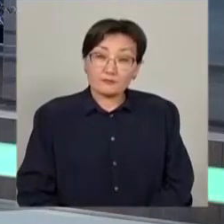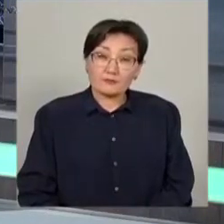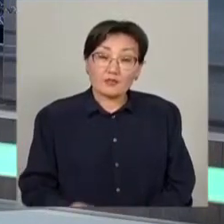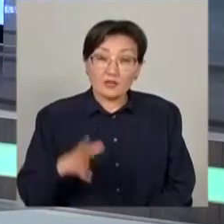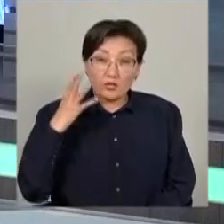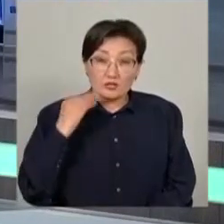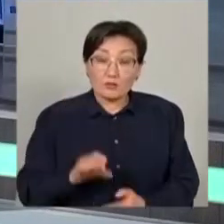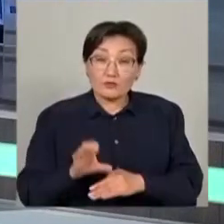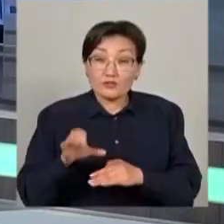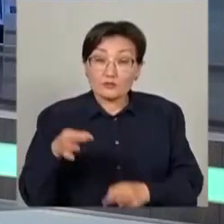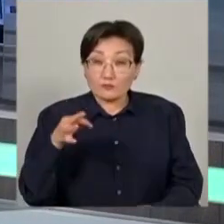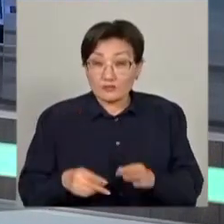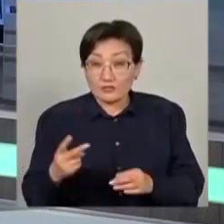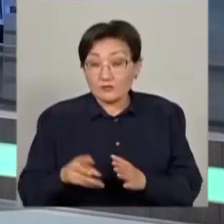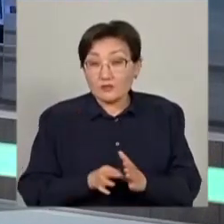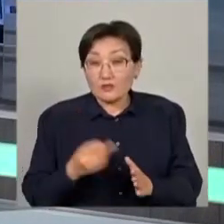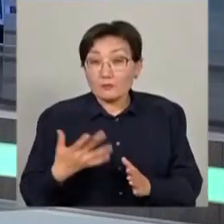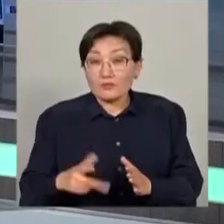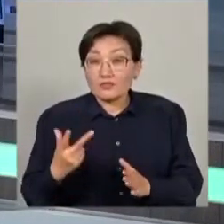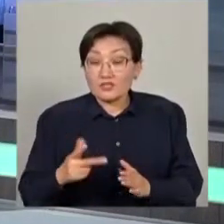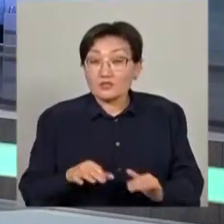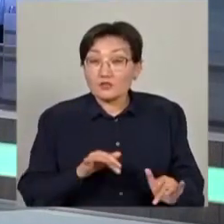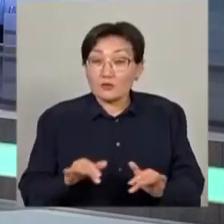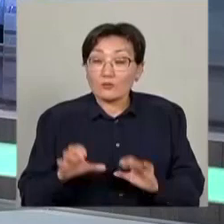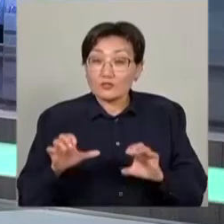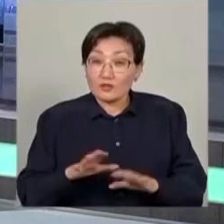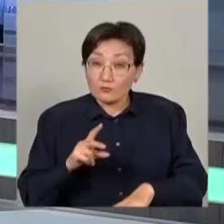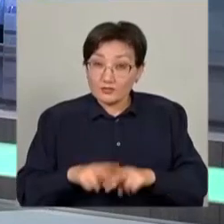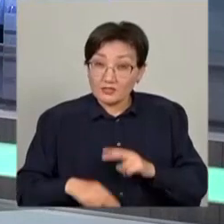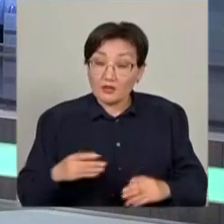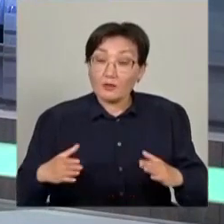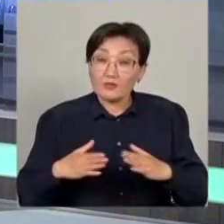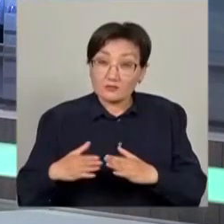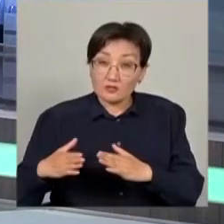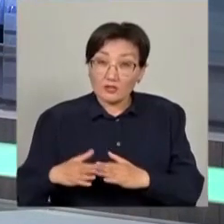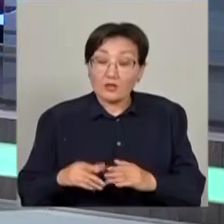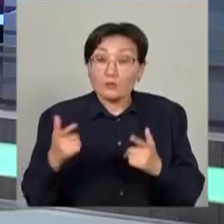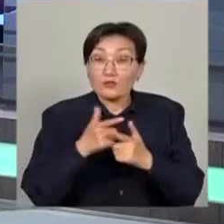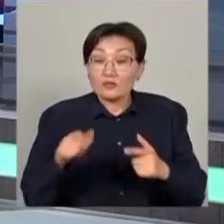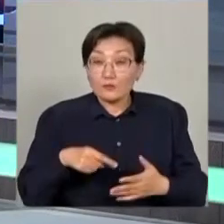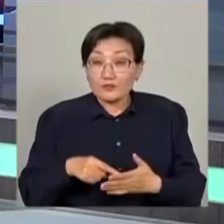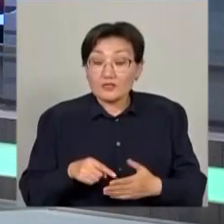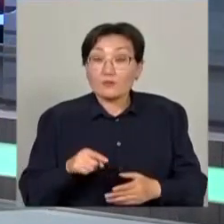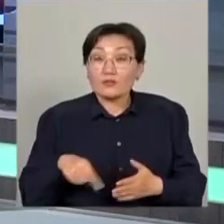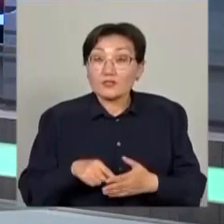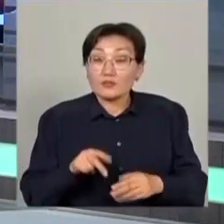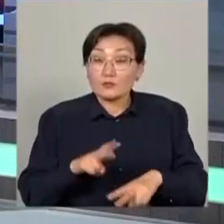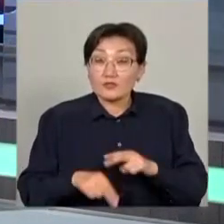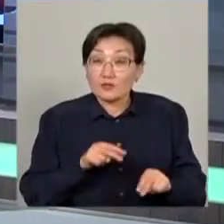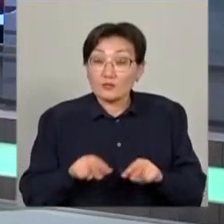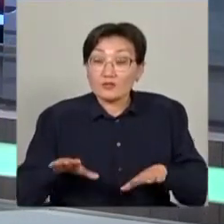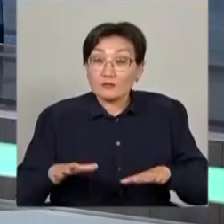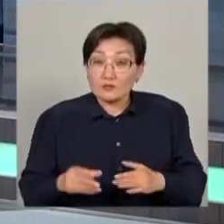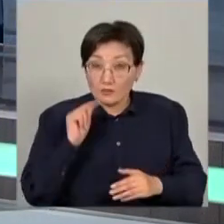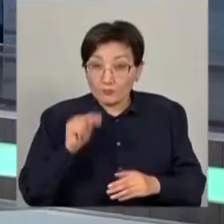В Алматы направили в суд сразу 53 дела о незаконно строящихся объектах. Как сообщили в городском градостроительном контроле, в случае, если